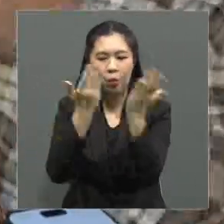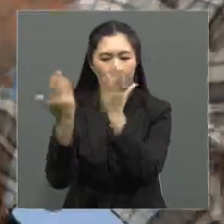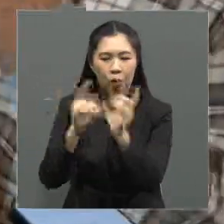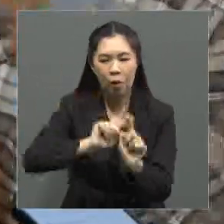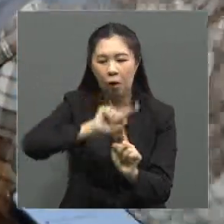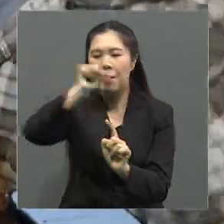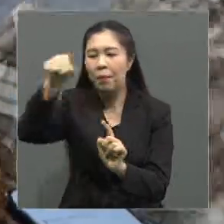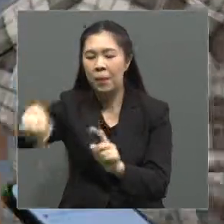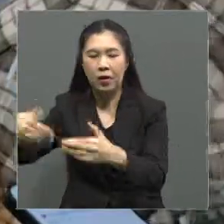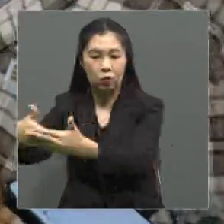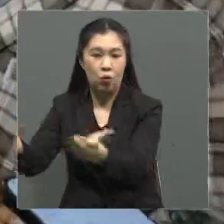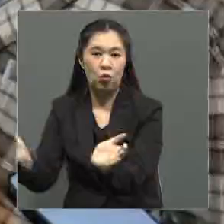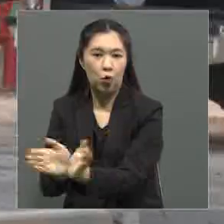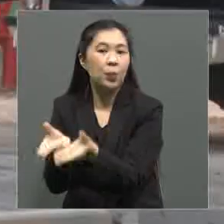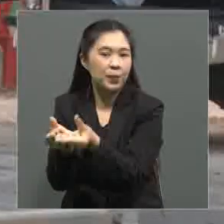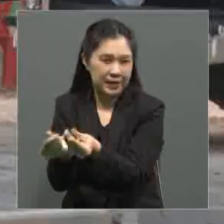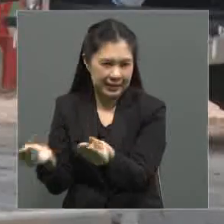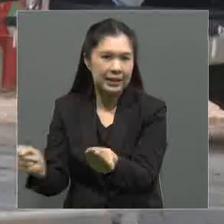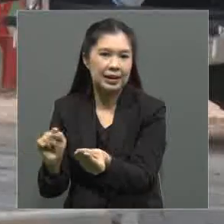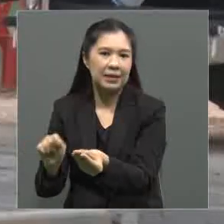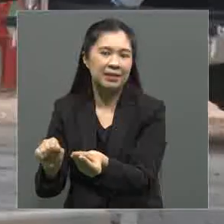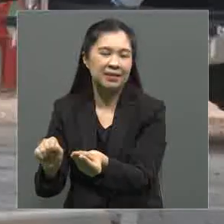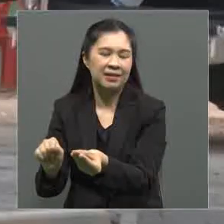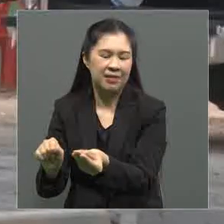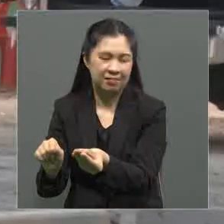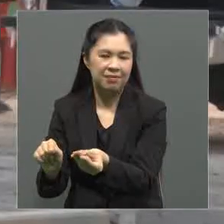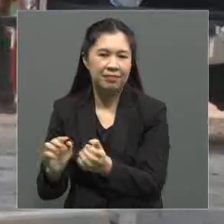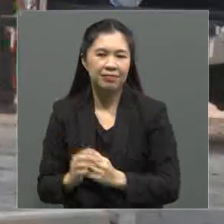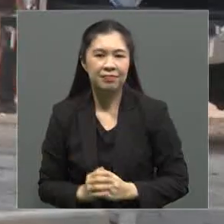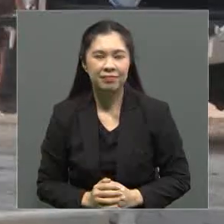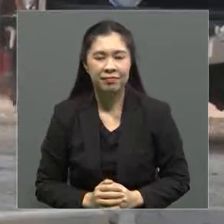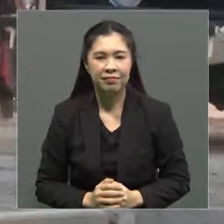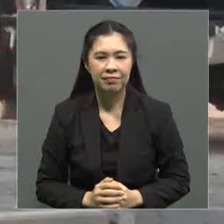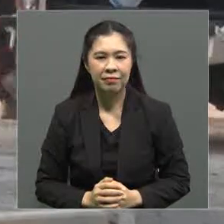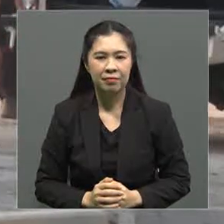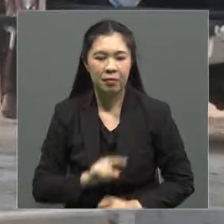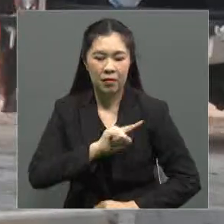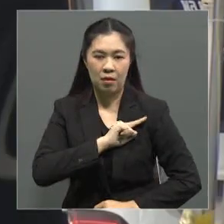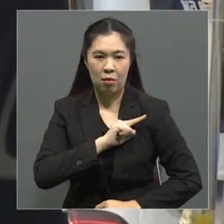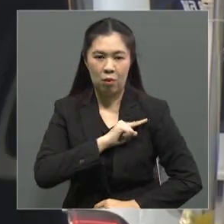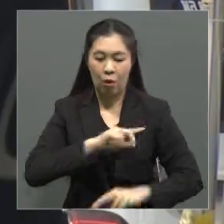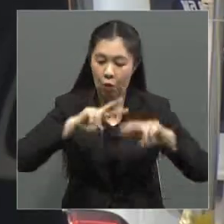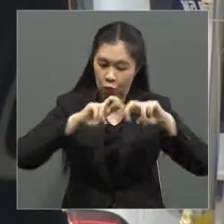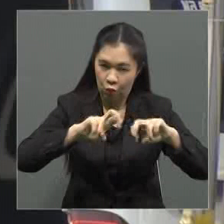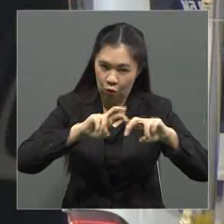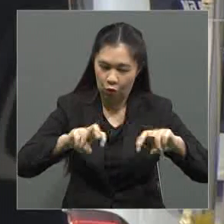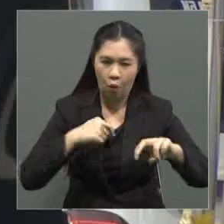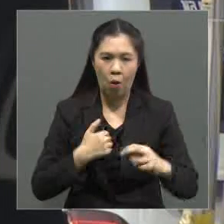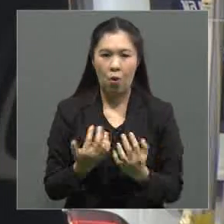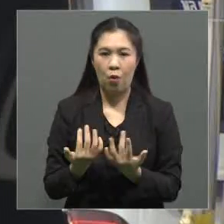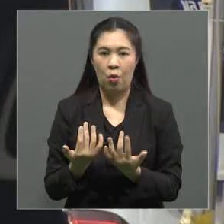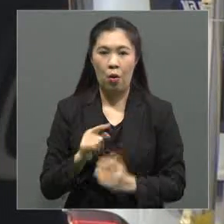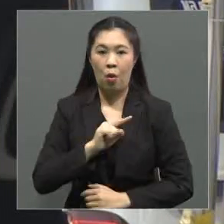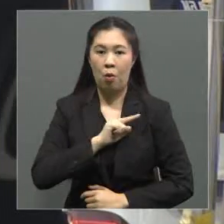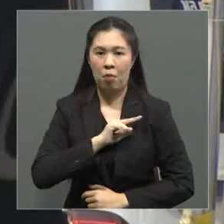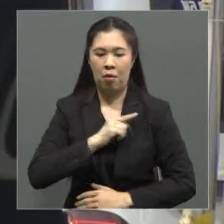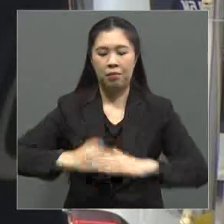หลุมระเบิดที่เป็นขนาดใหญ่ที่สุดนั่นเองที่เอาไว้เก็บตินระเบิดนะครับซึ่งทั้งนี้พนักงานสอบสวนครับต้องรอพนักงานในการ